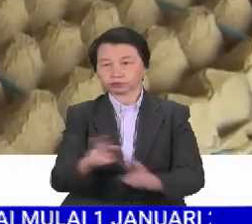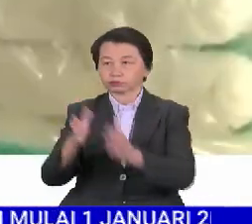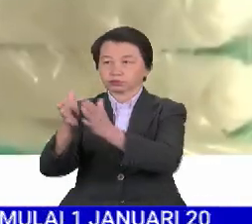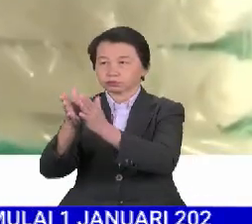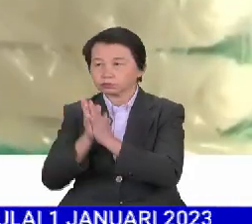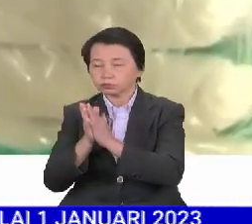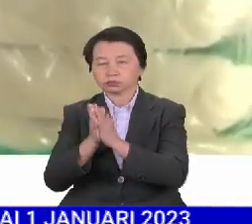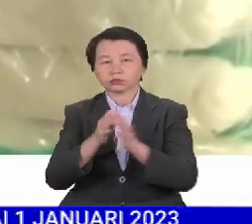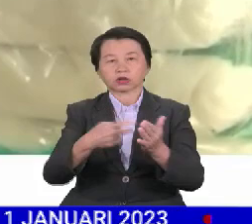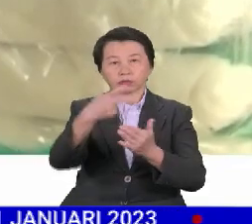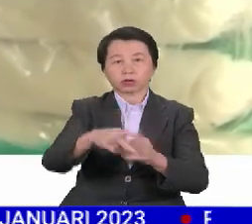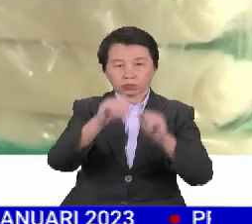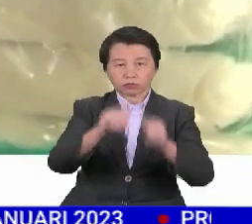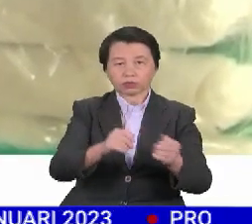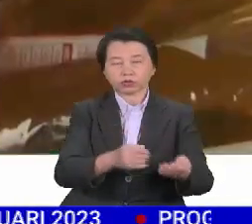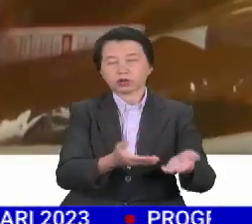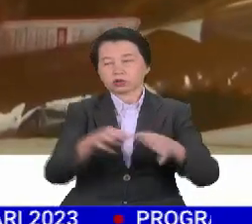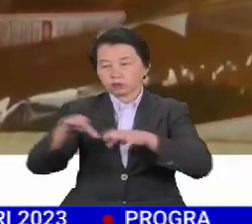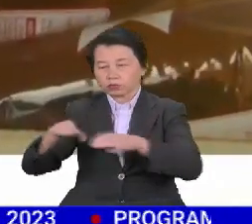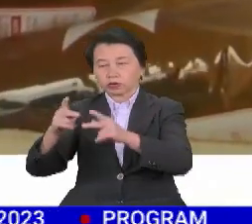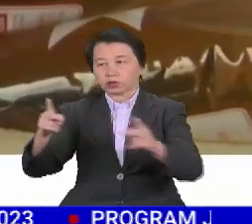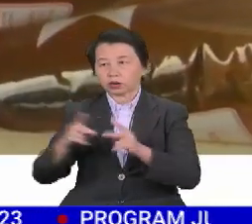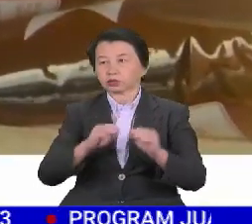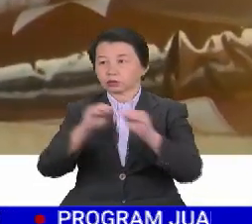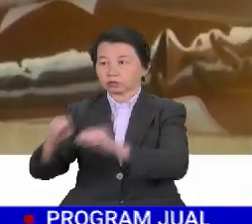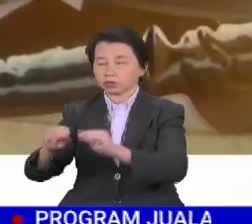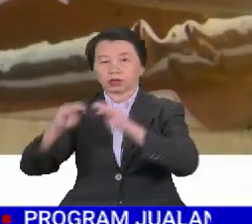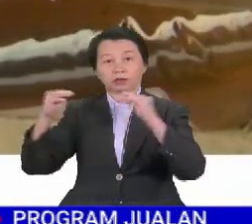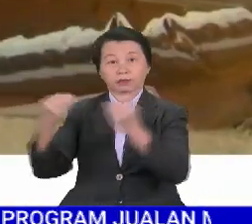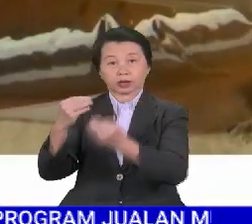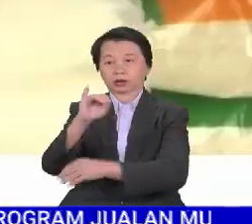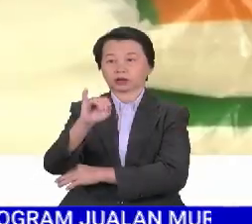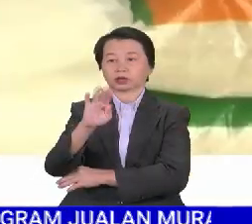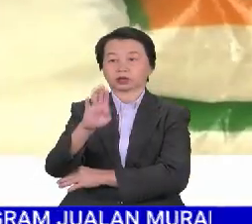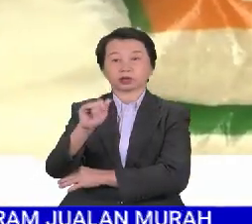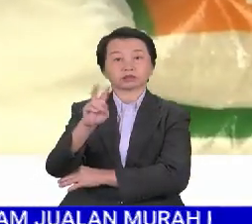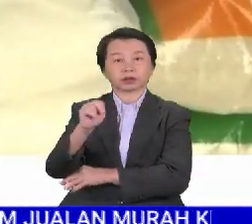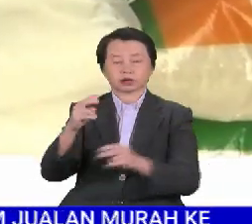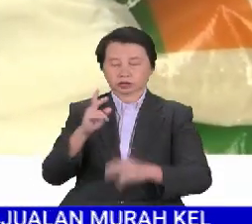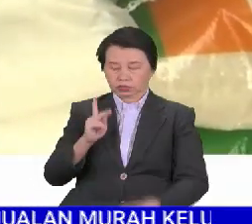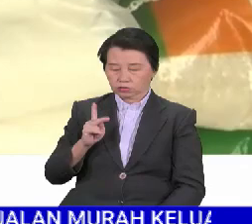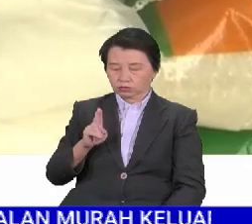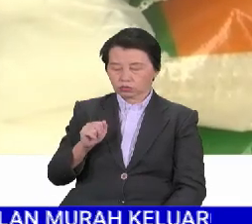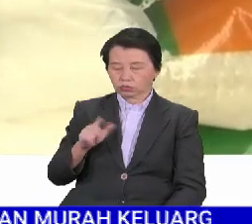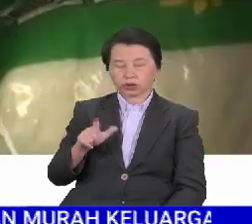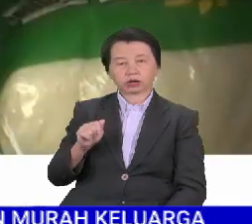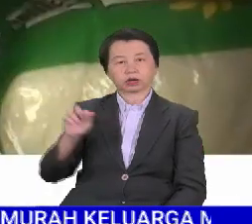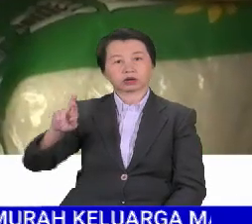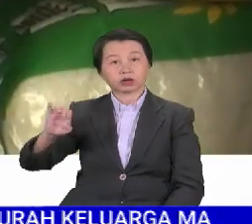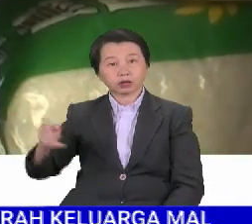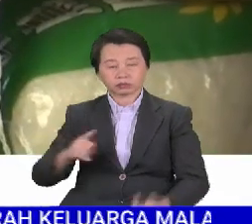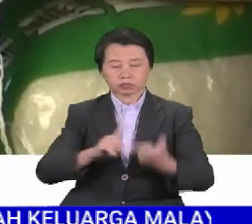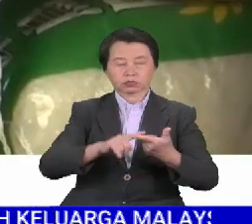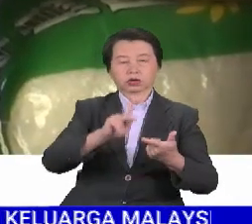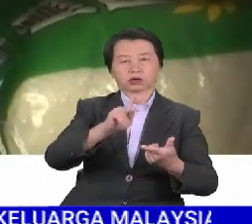memohon agar program itu dapat diadakan di kawasan penempatan masyarakat IBAN di Dun Kuala Rajang dan beberapa lokasi lain seperti Kampung Jerijeh